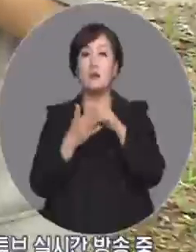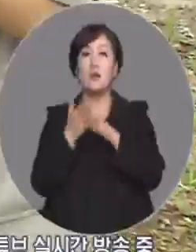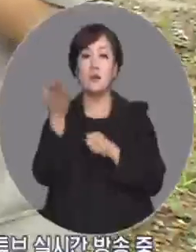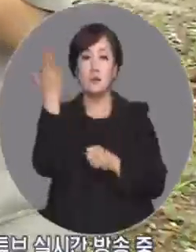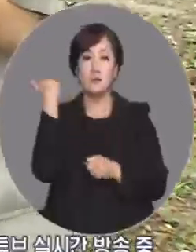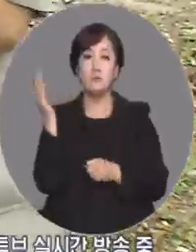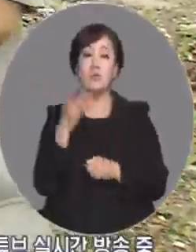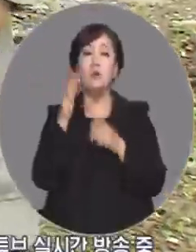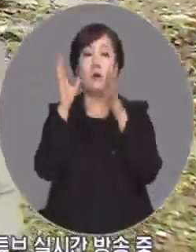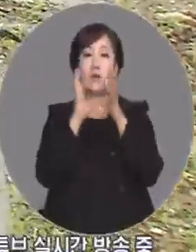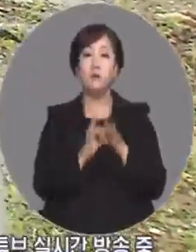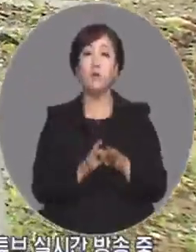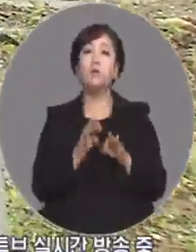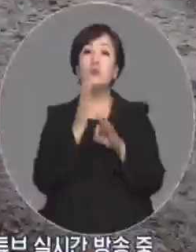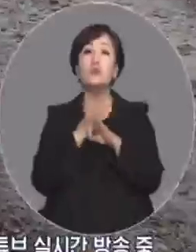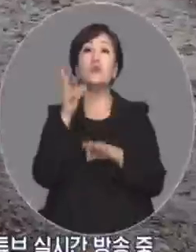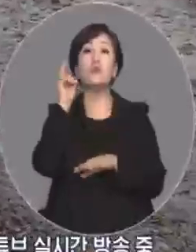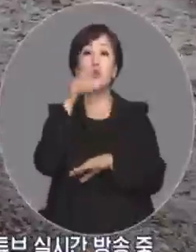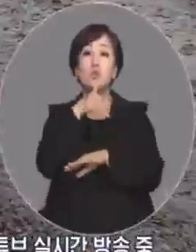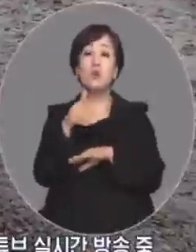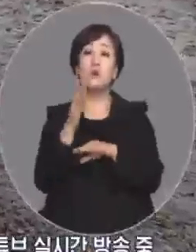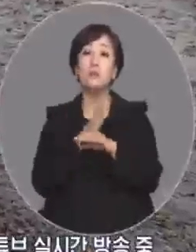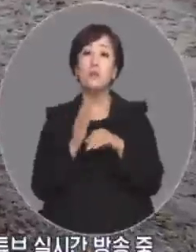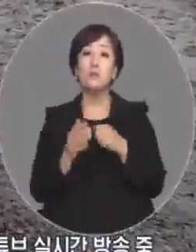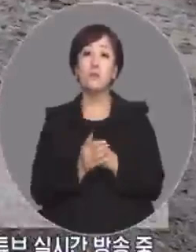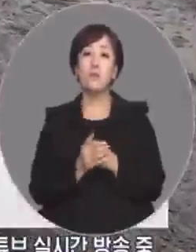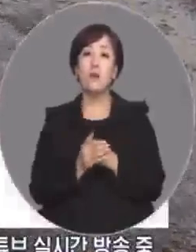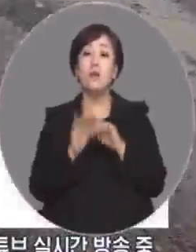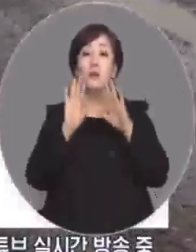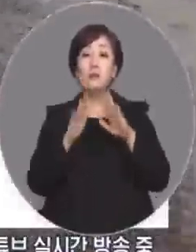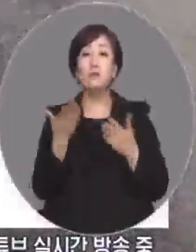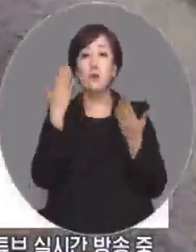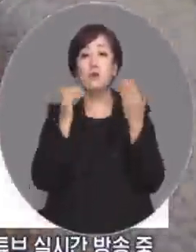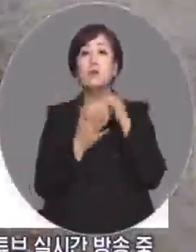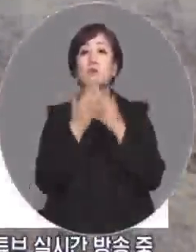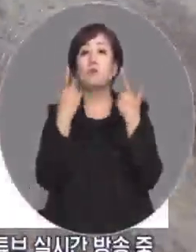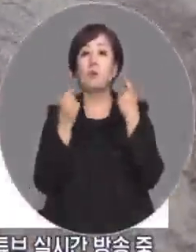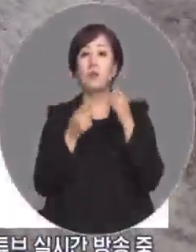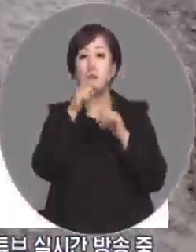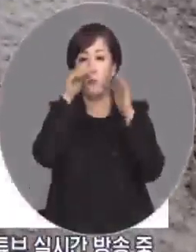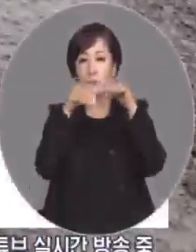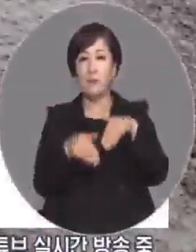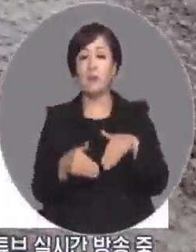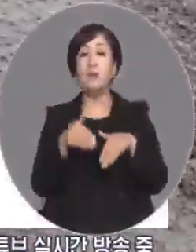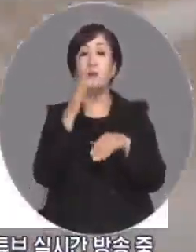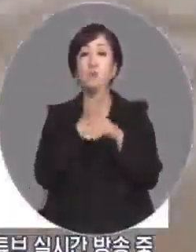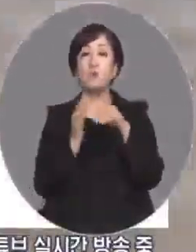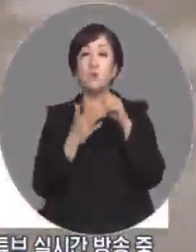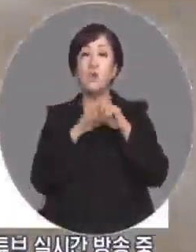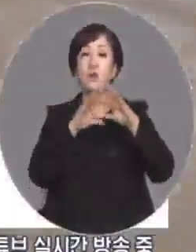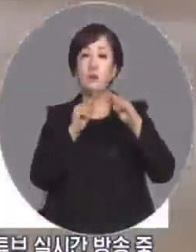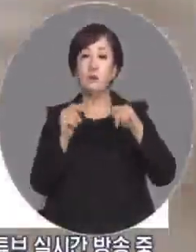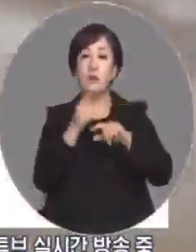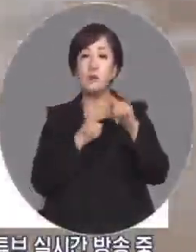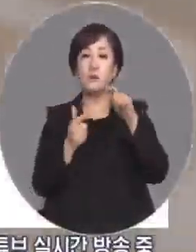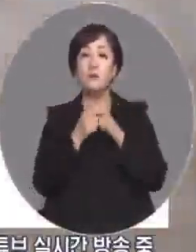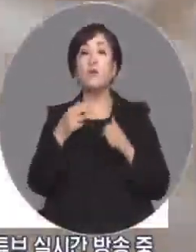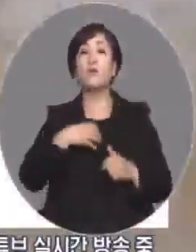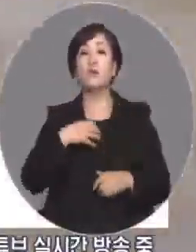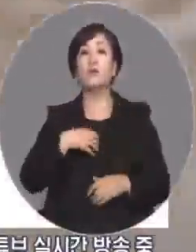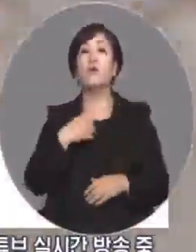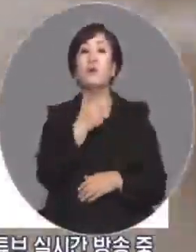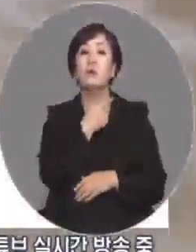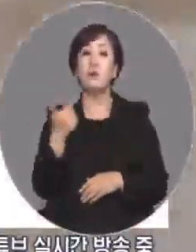걸쳐 이뤄진 것으로 추정됩니다. 문제는 요즘과 같은 장마철 토사 유실로 인한 피해가 우려된다는